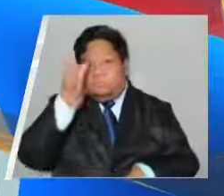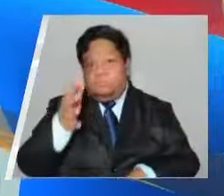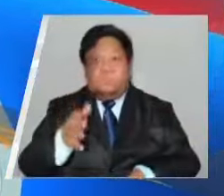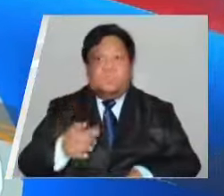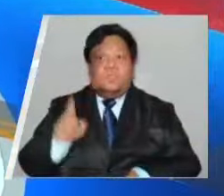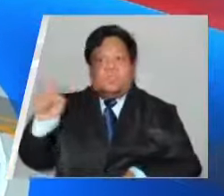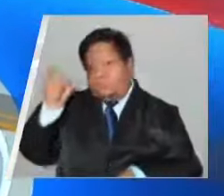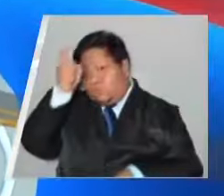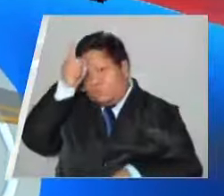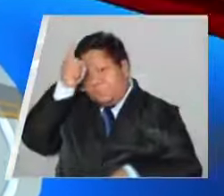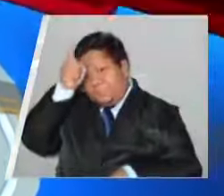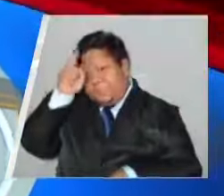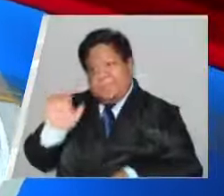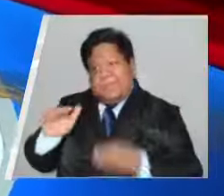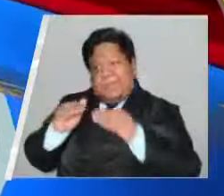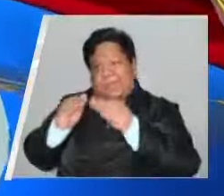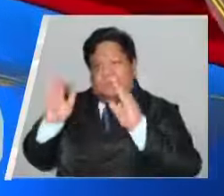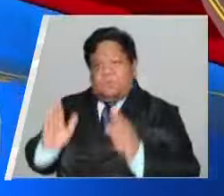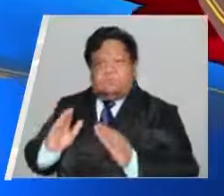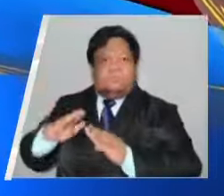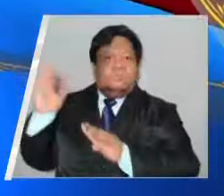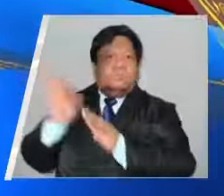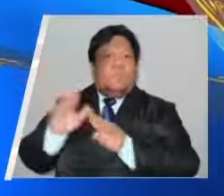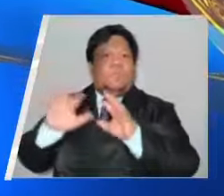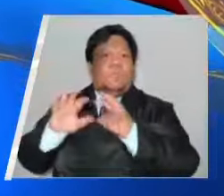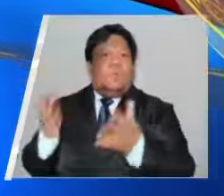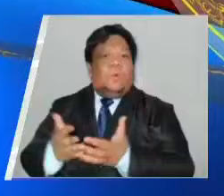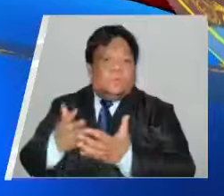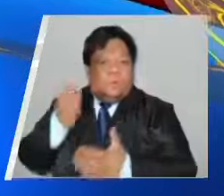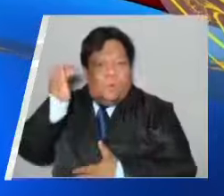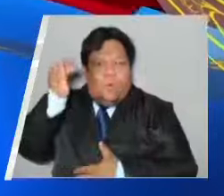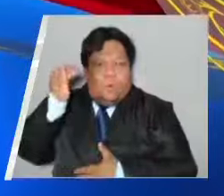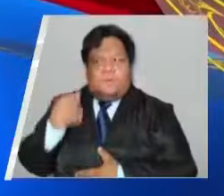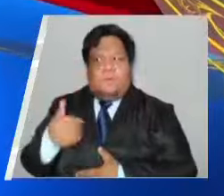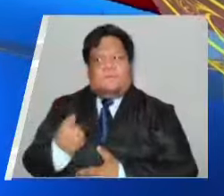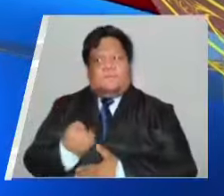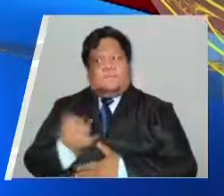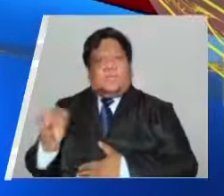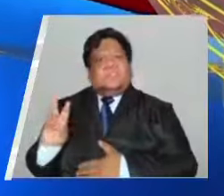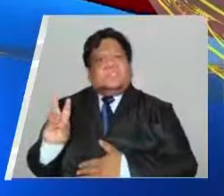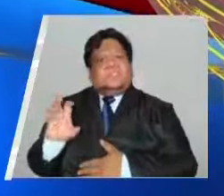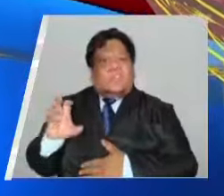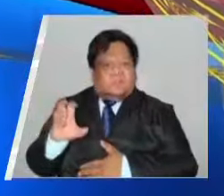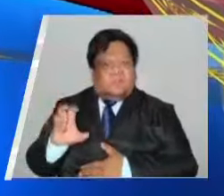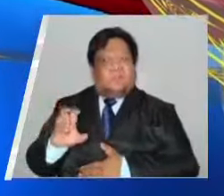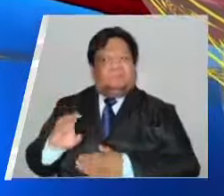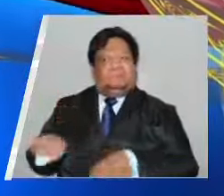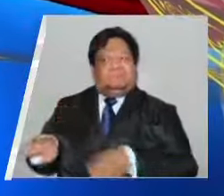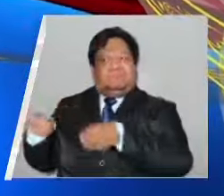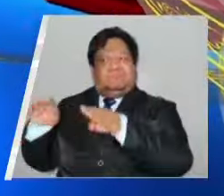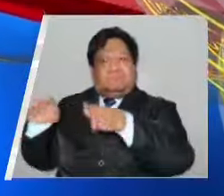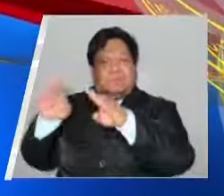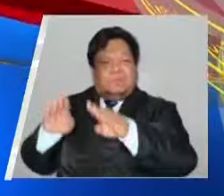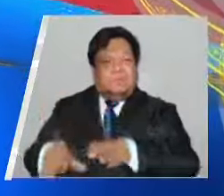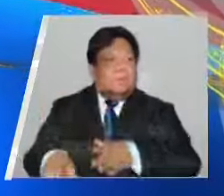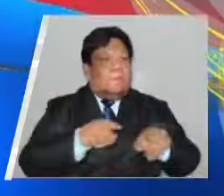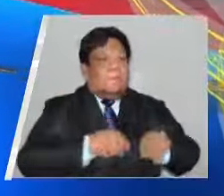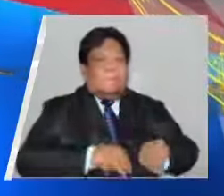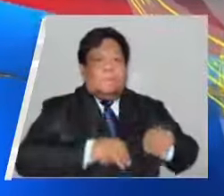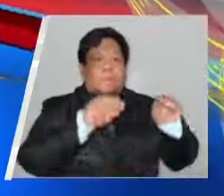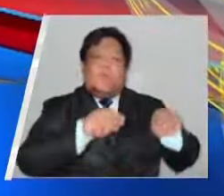mahigit 600 Christmas tree. At sa Malabon naman, bayanihan ang tema ng pagpapailaw ng kanilang